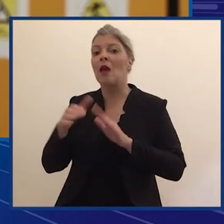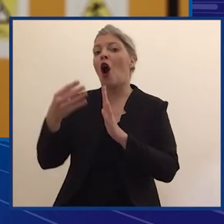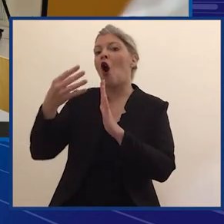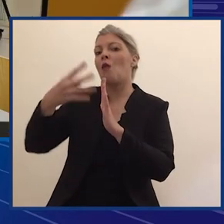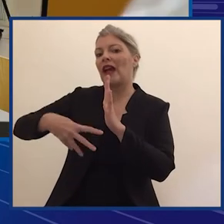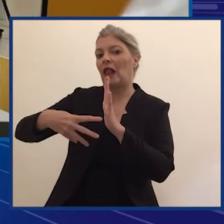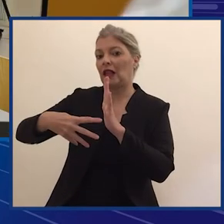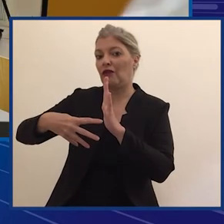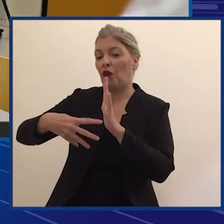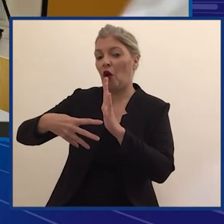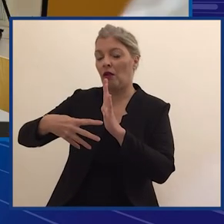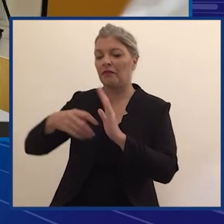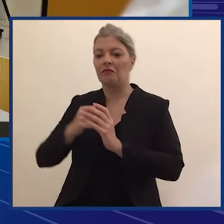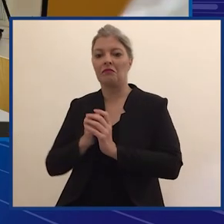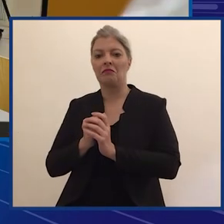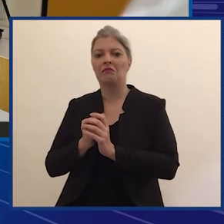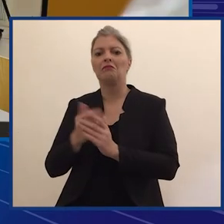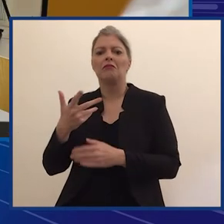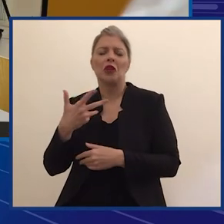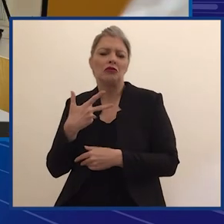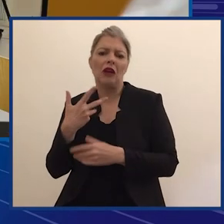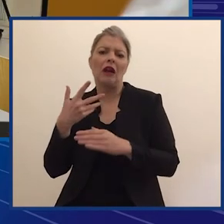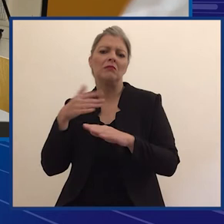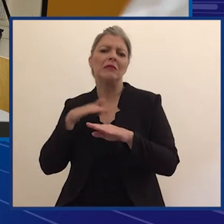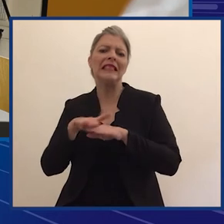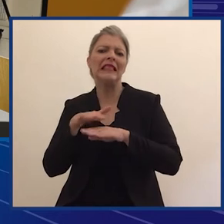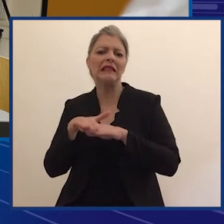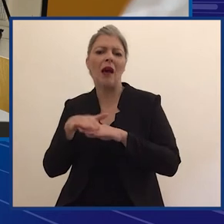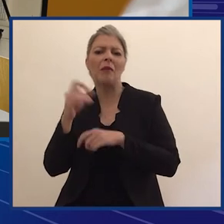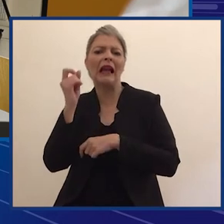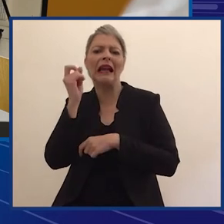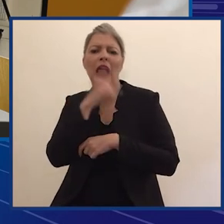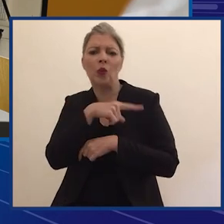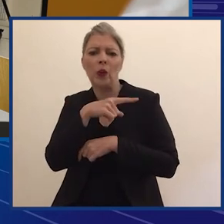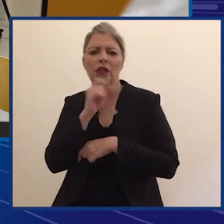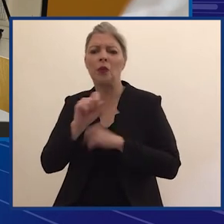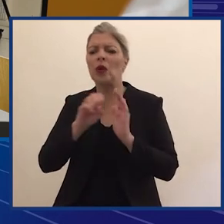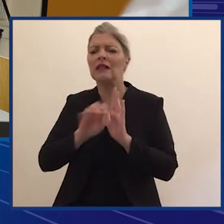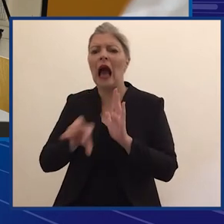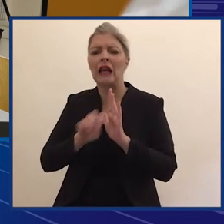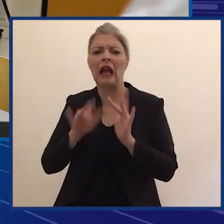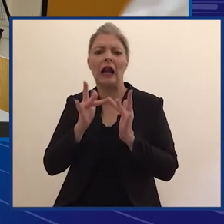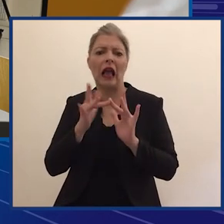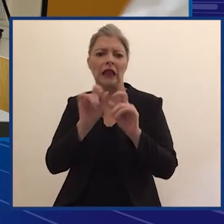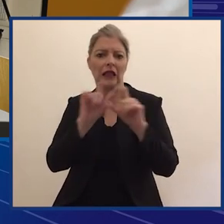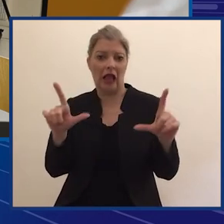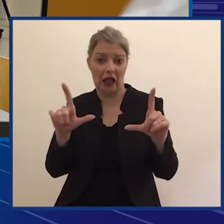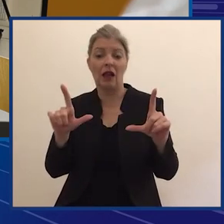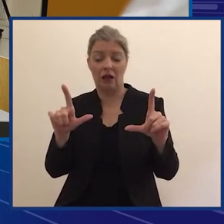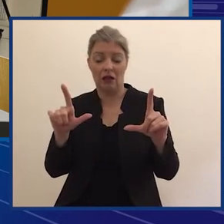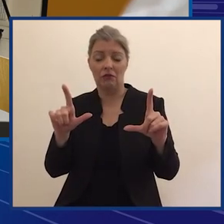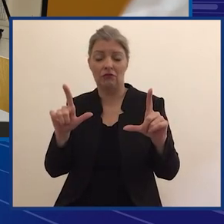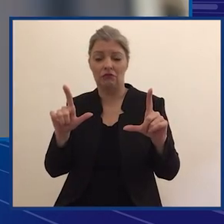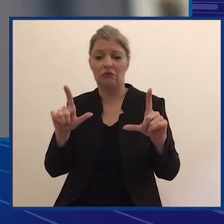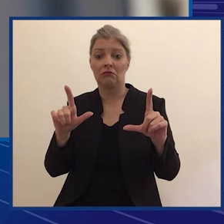operativo. Esistono dei sistemi operativi sia commerciali sia open source, quindi gratuiti, scaricabili dalla rete per router di questo tipo, e